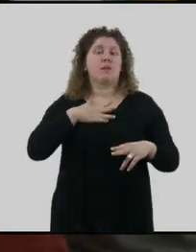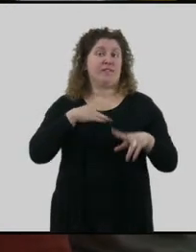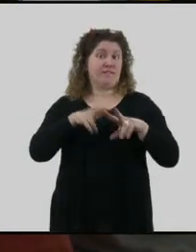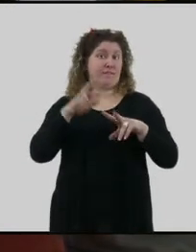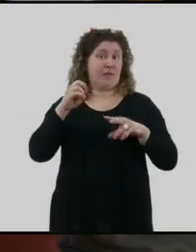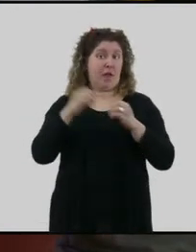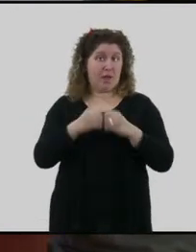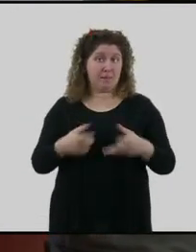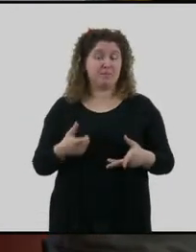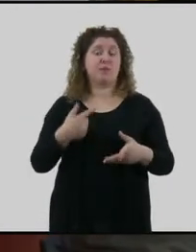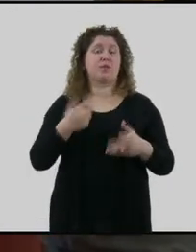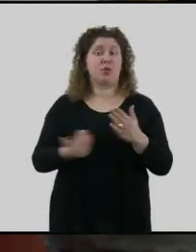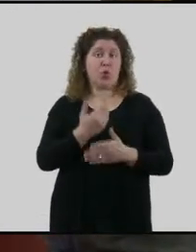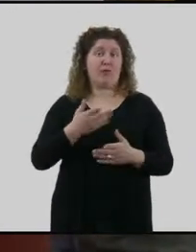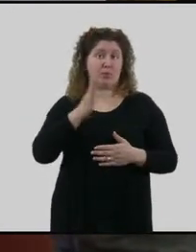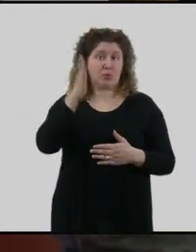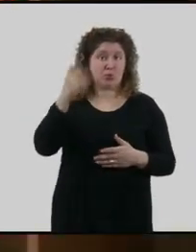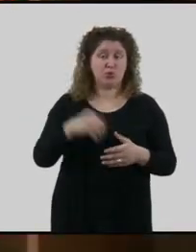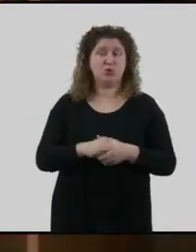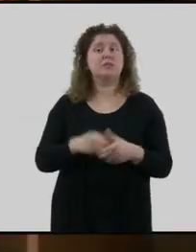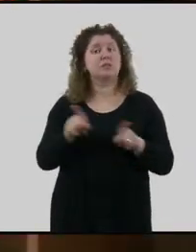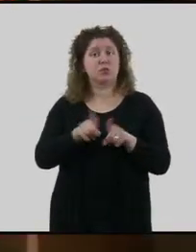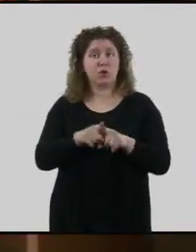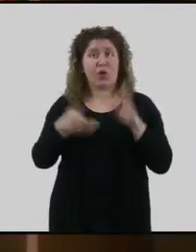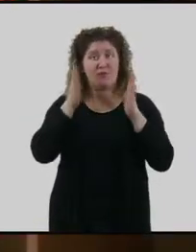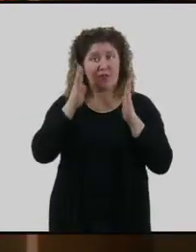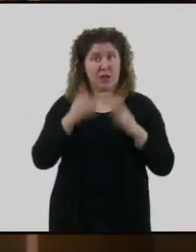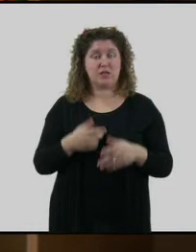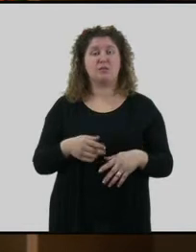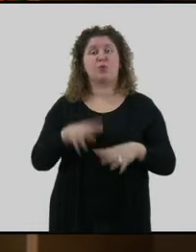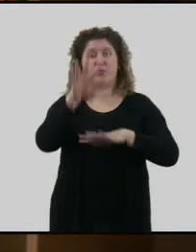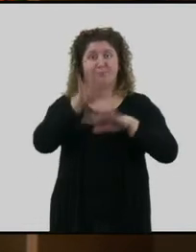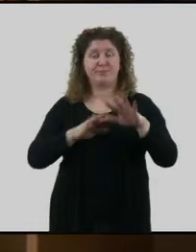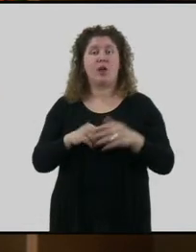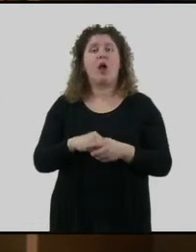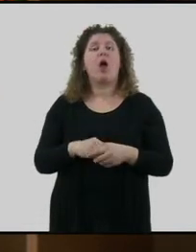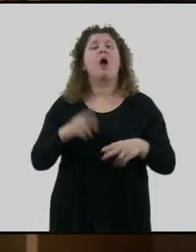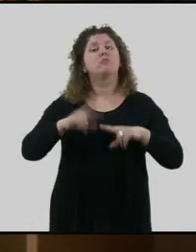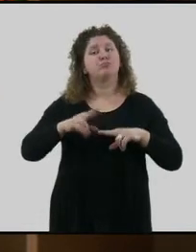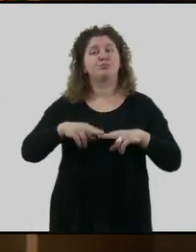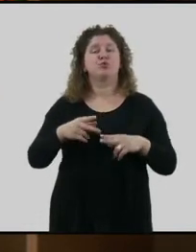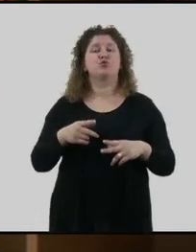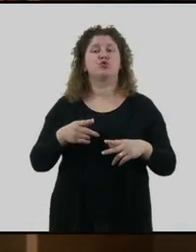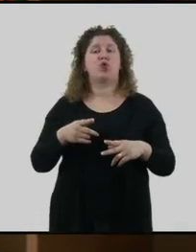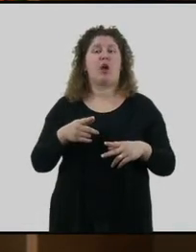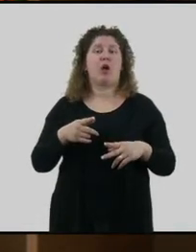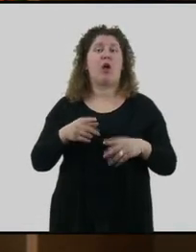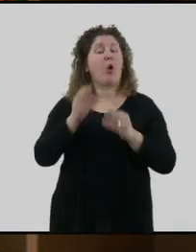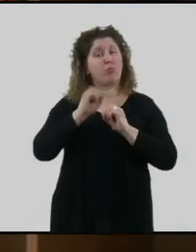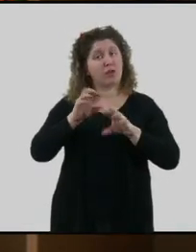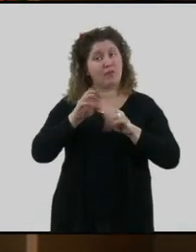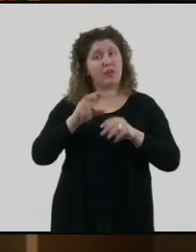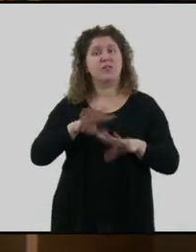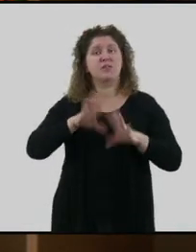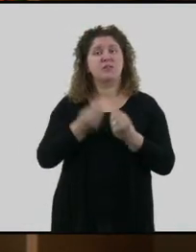Na našoj web stranici udruganovabudućnost.hr i Facebook stranici udruge bit će pravovremeno objavljivane sve aktivnosti, svi događaji